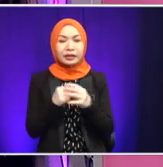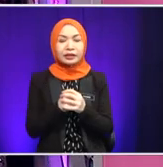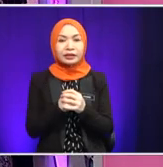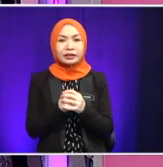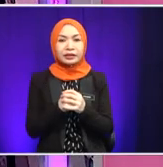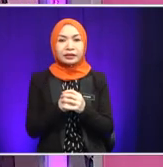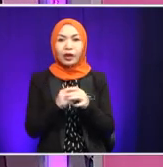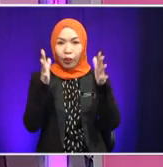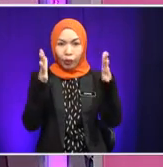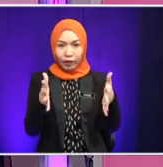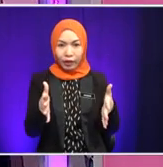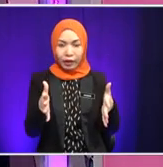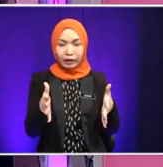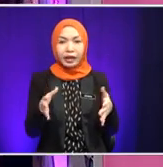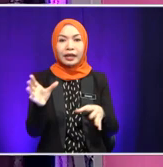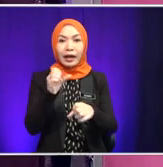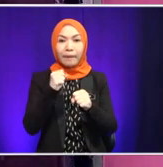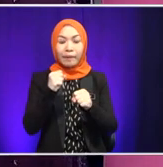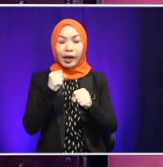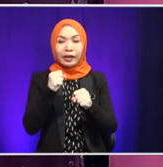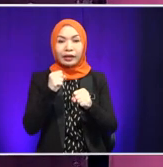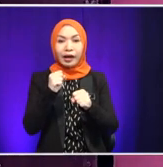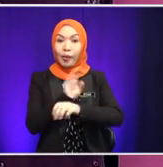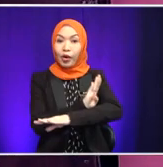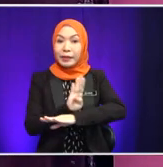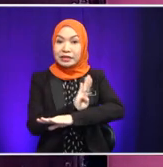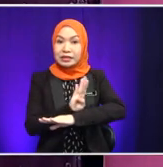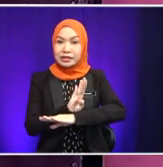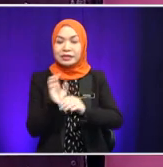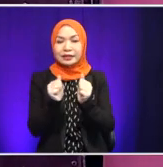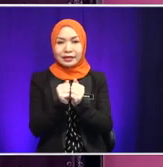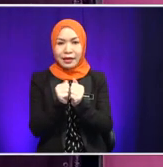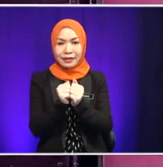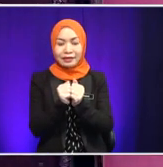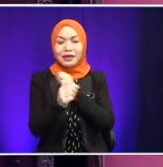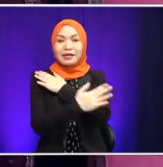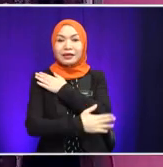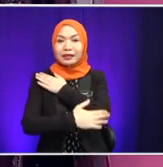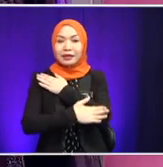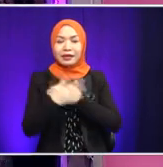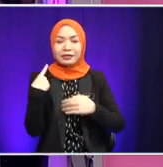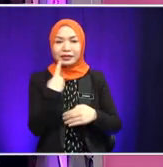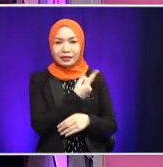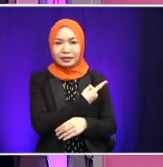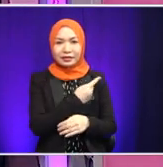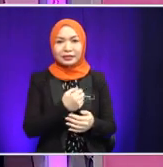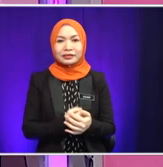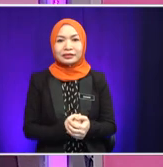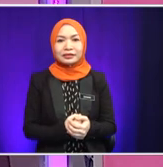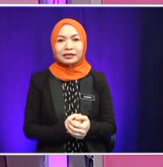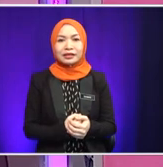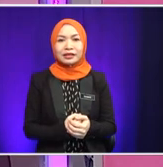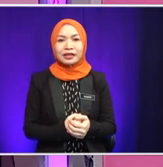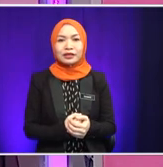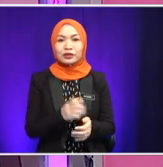perniagaan ke dan sebagainya jadi ini secara tidak langsung memberikan pendapatan kepada negara kita ya dan juga mewujudkan peluang